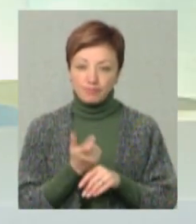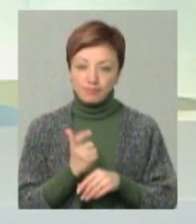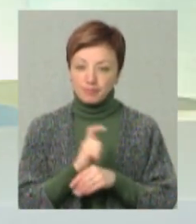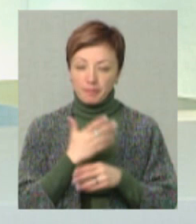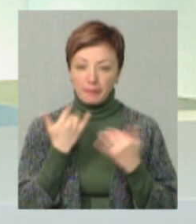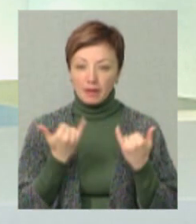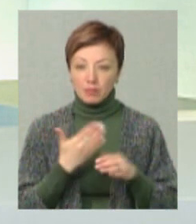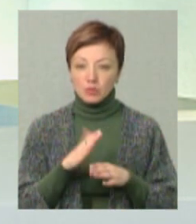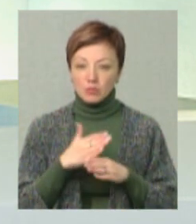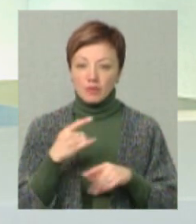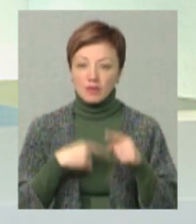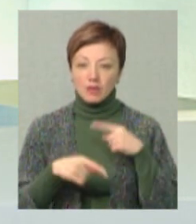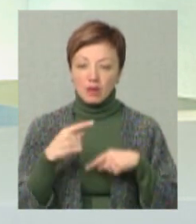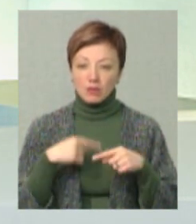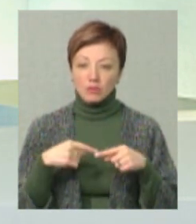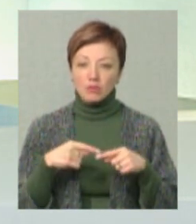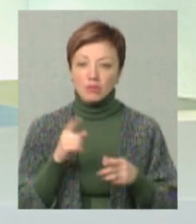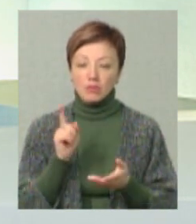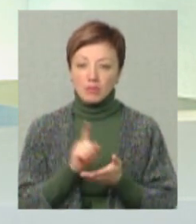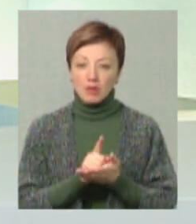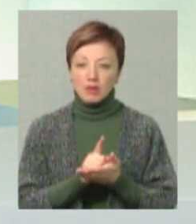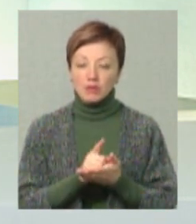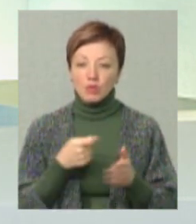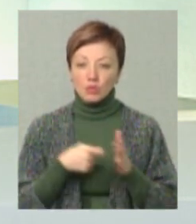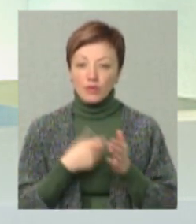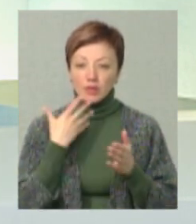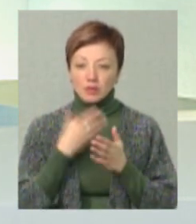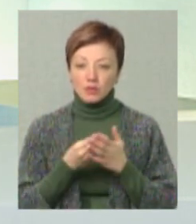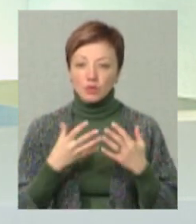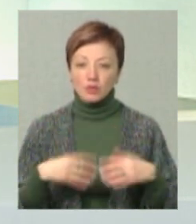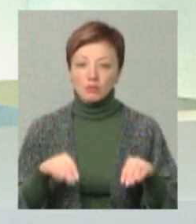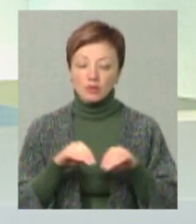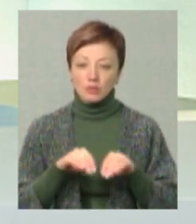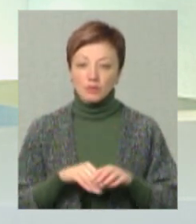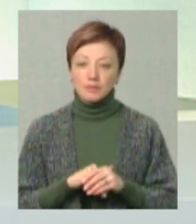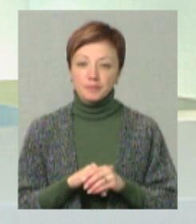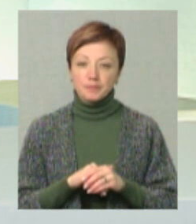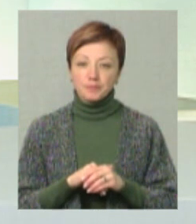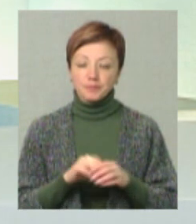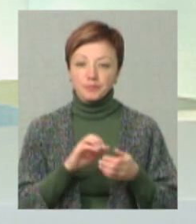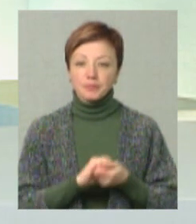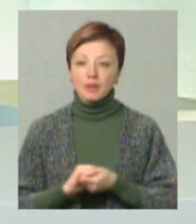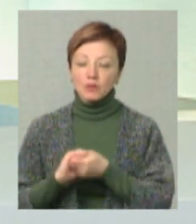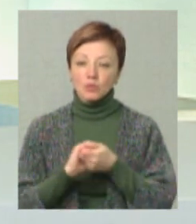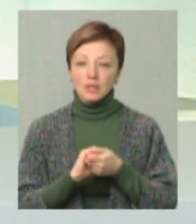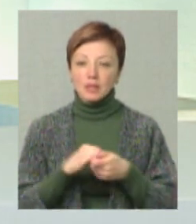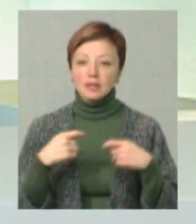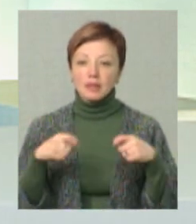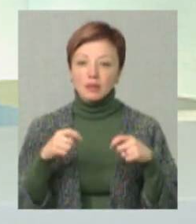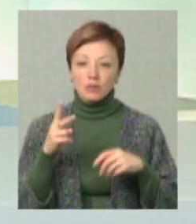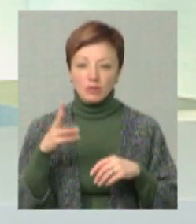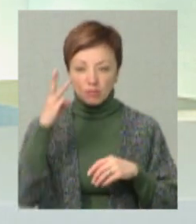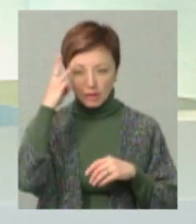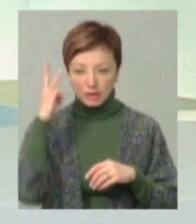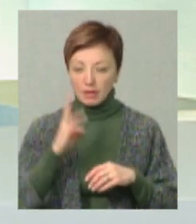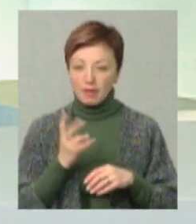зараз потихеньку вертаються, адже також мають годувати свою сім'ю. В Асоціації ріелторів Хмельницького мова